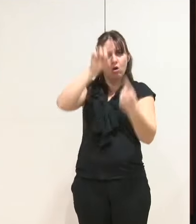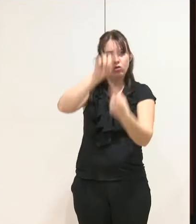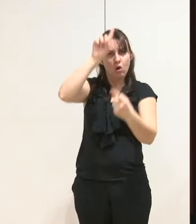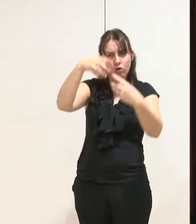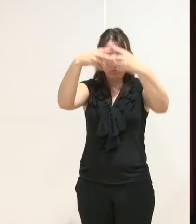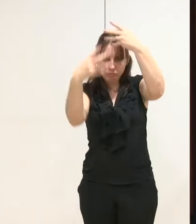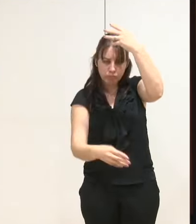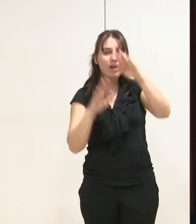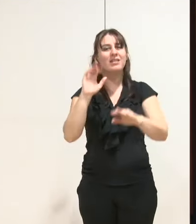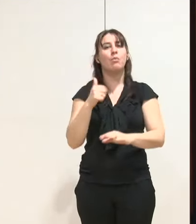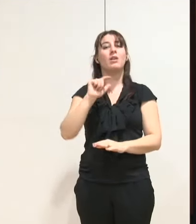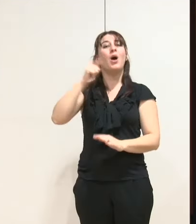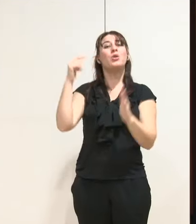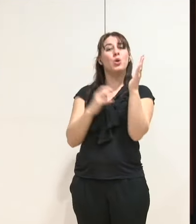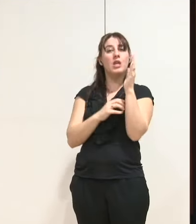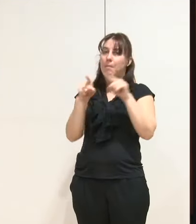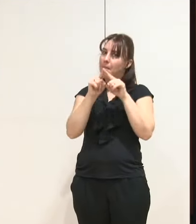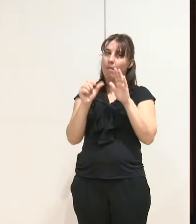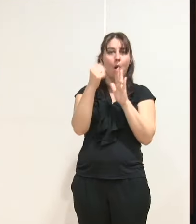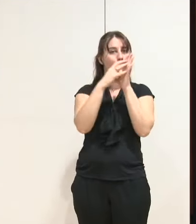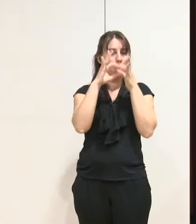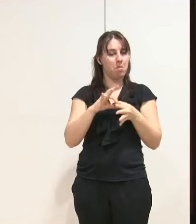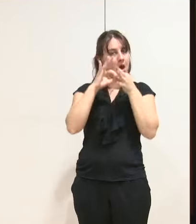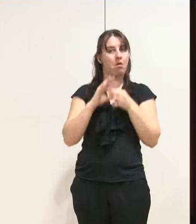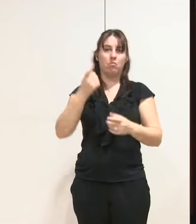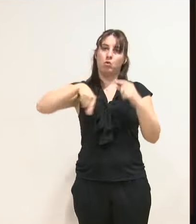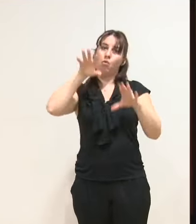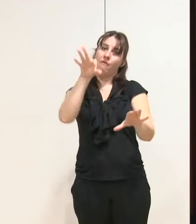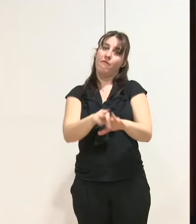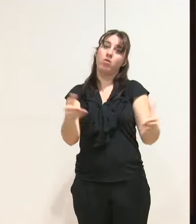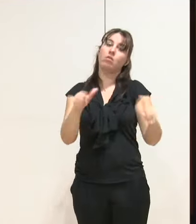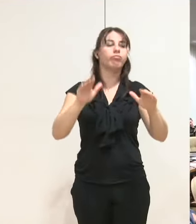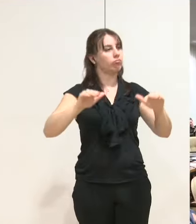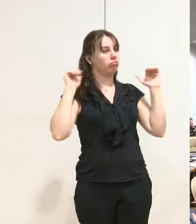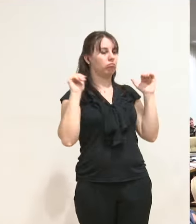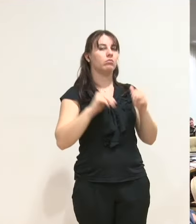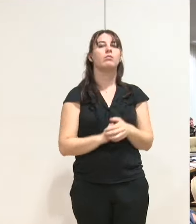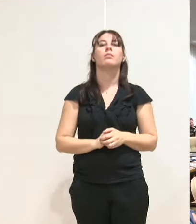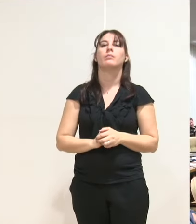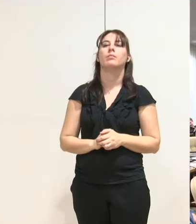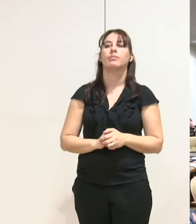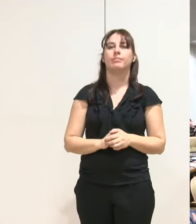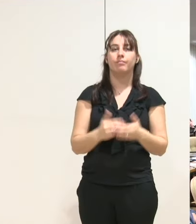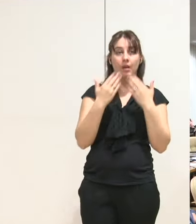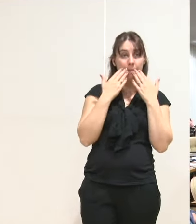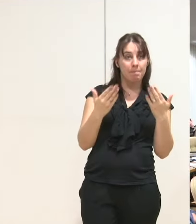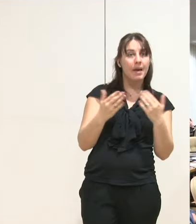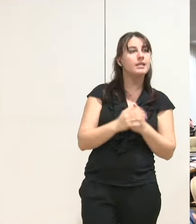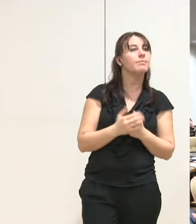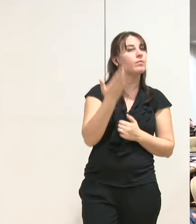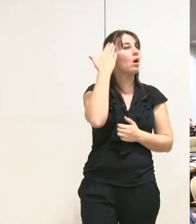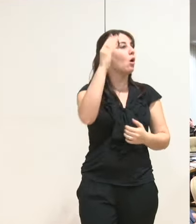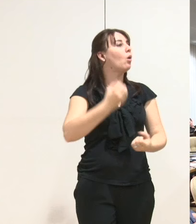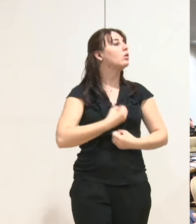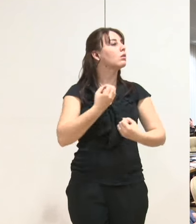délibération comme pour la première notre vote sera une abstention merci il y a-t-il d'autres